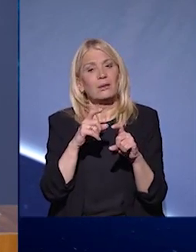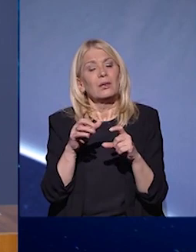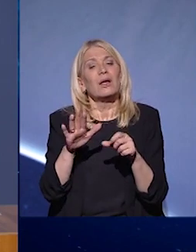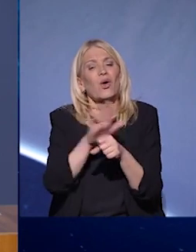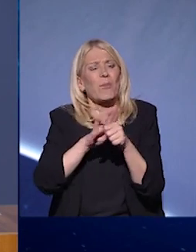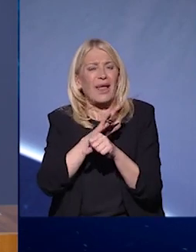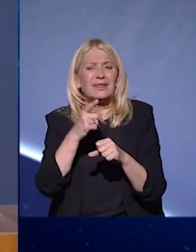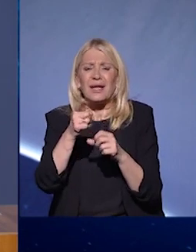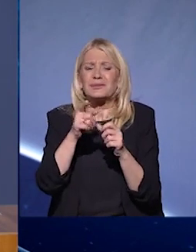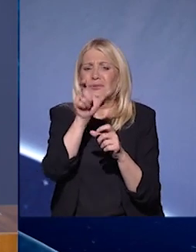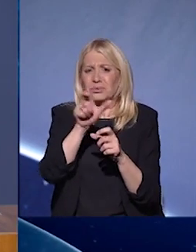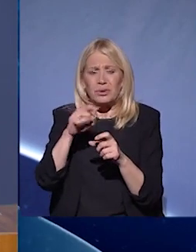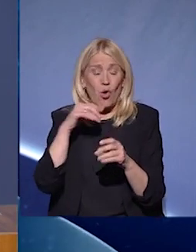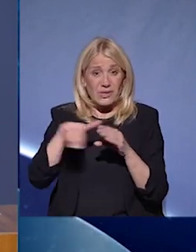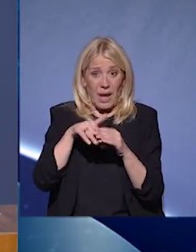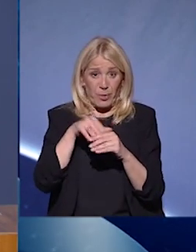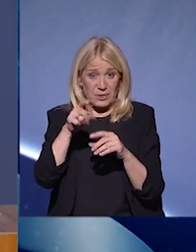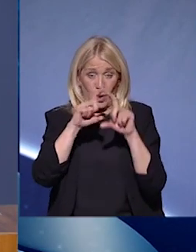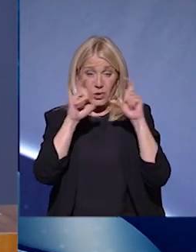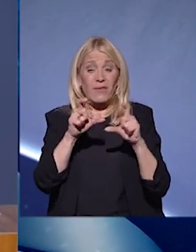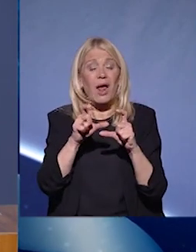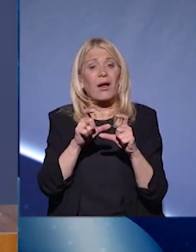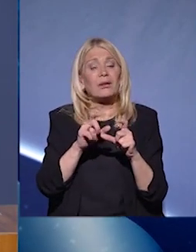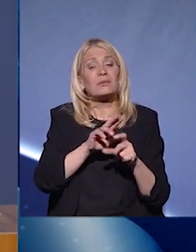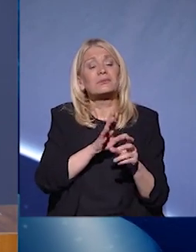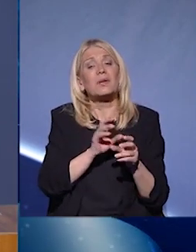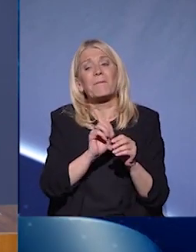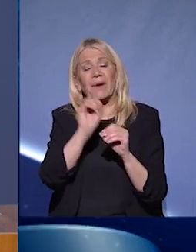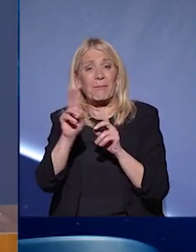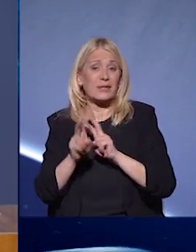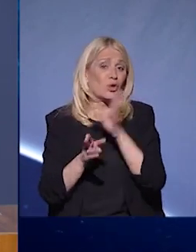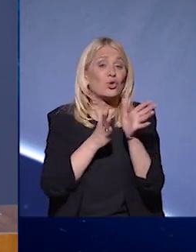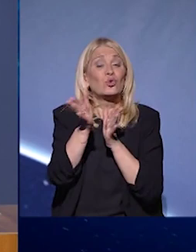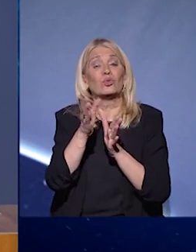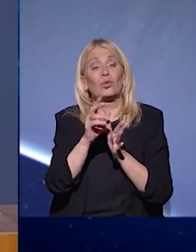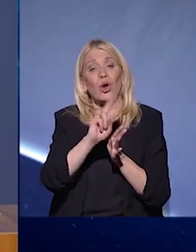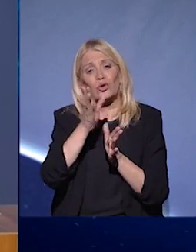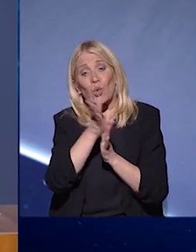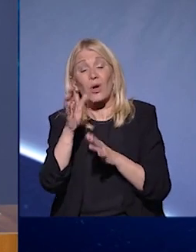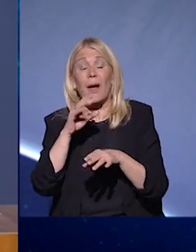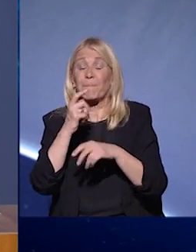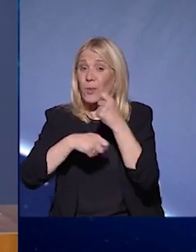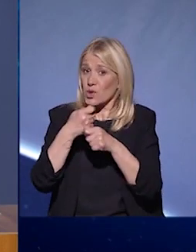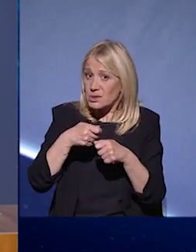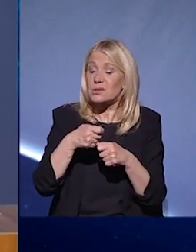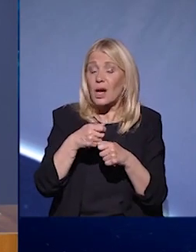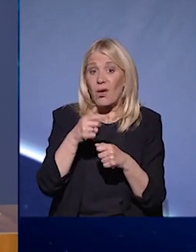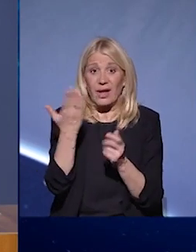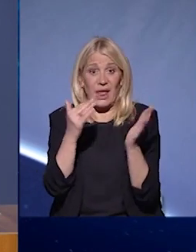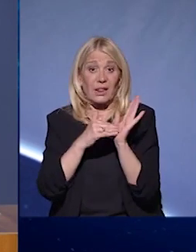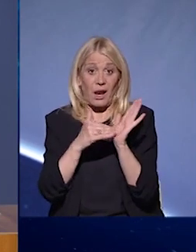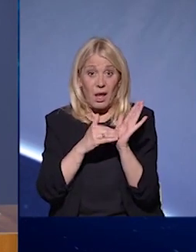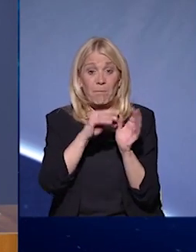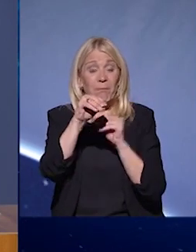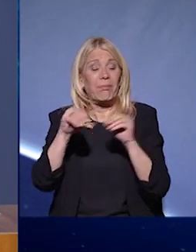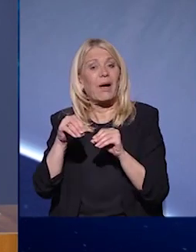kompletan kapacitet ustanove preorijentiše i orijentiše na posao.